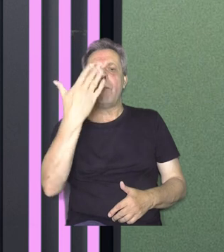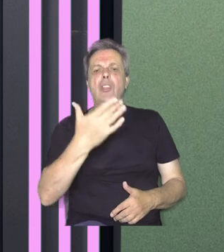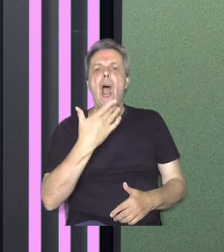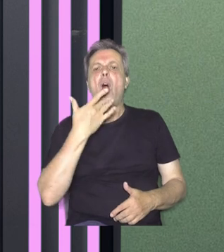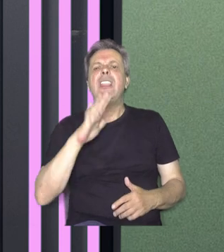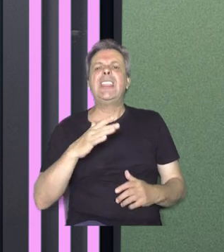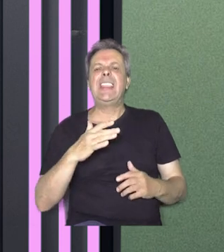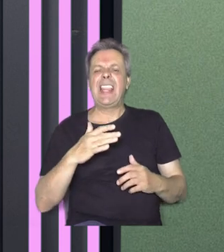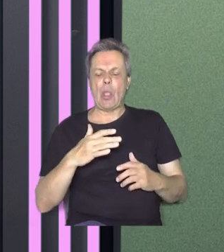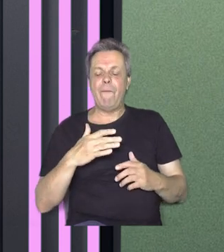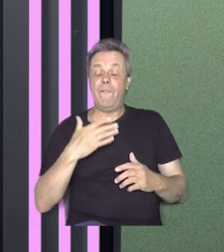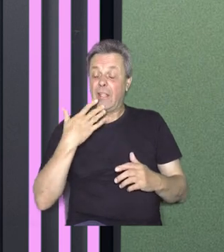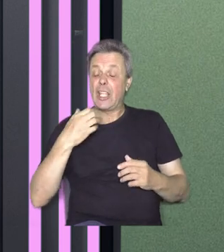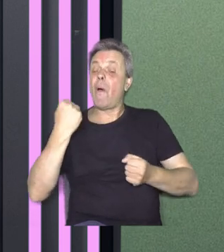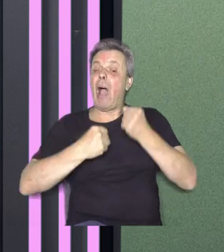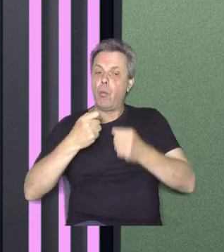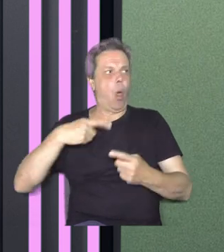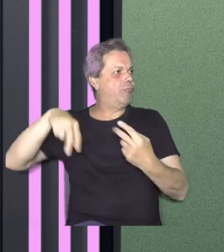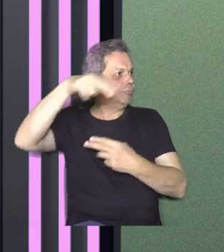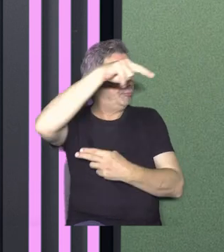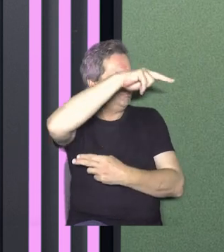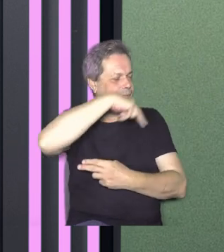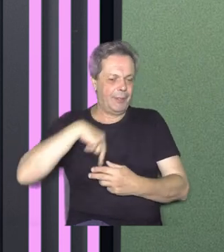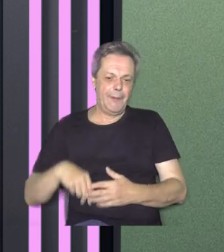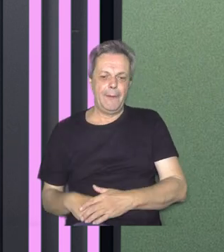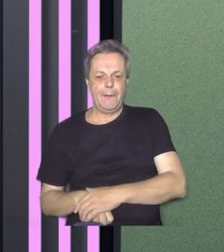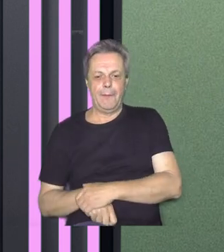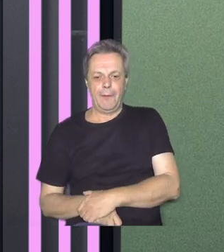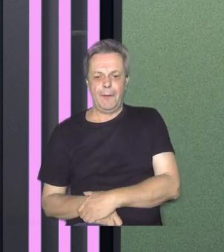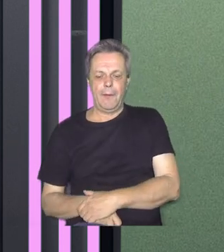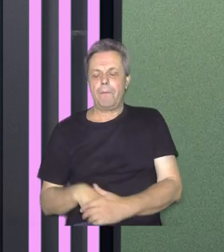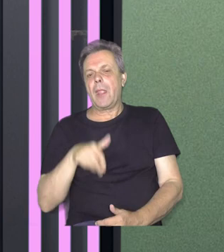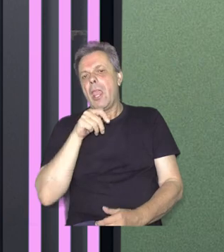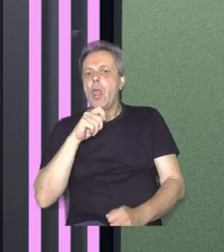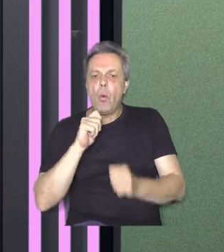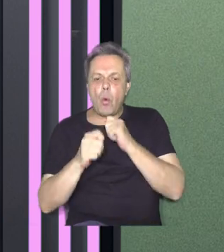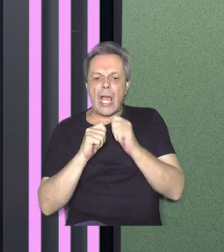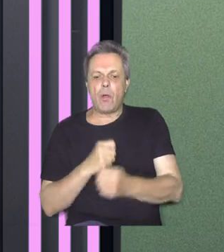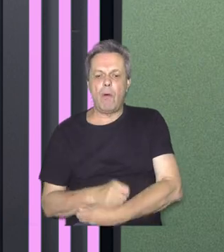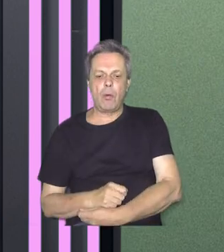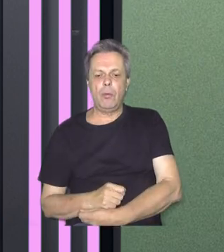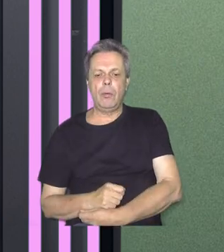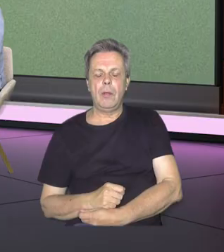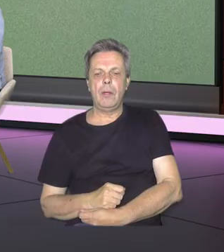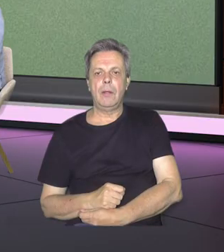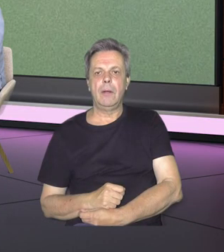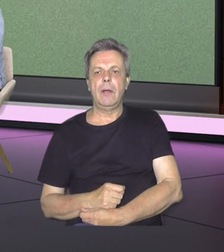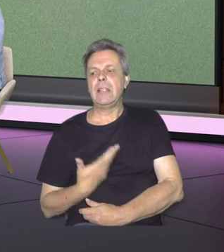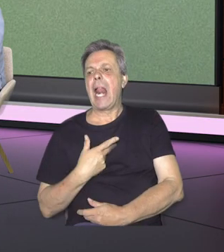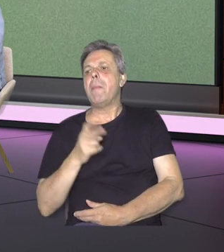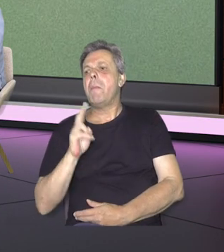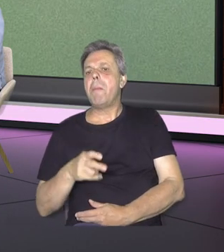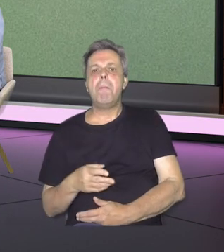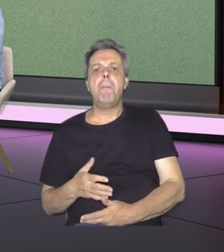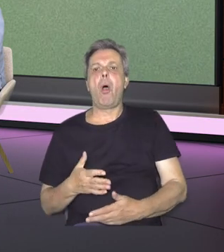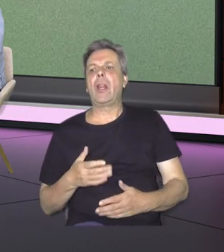Titov auto da se vozi. Da. I u razgovoru pita da li bi mi